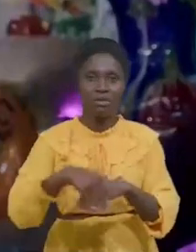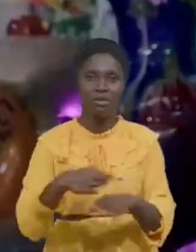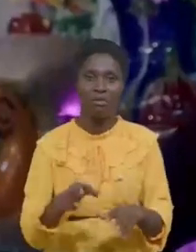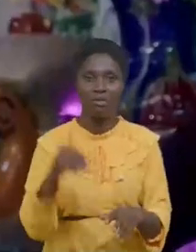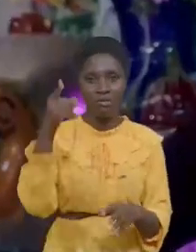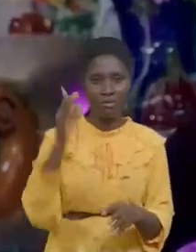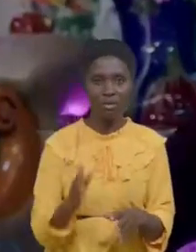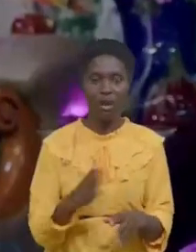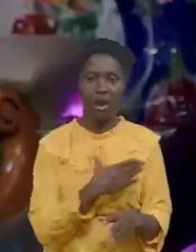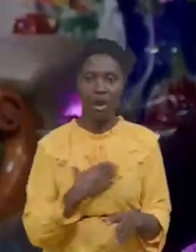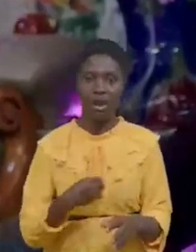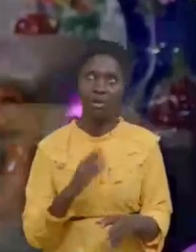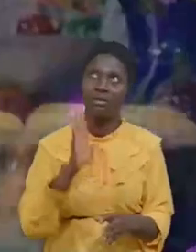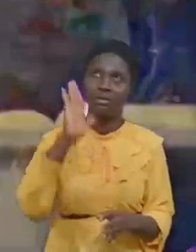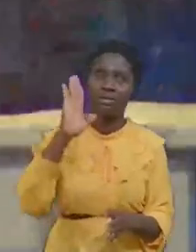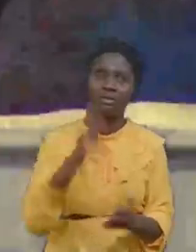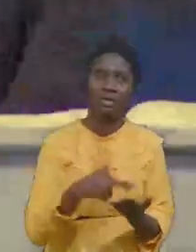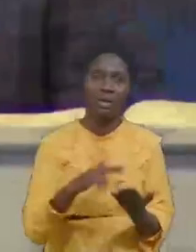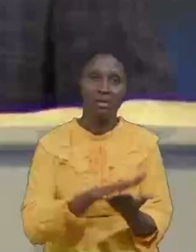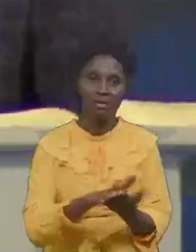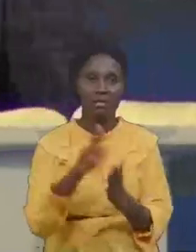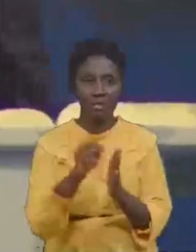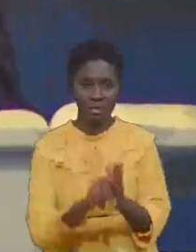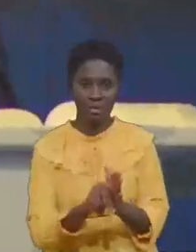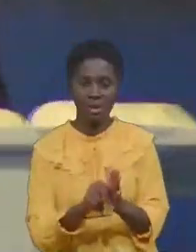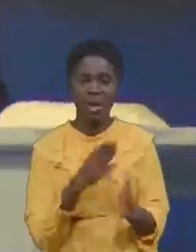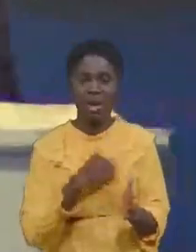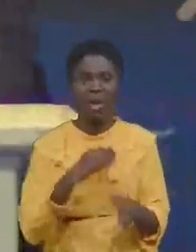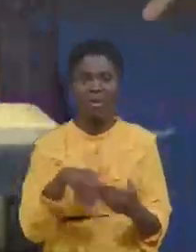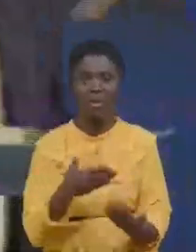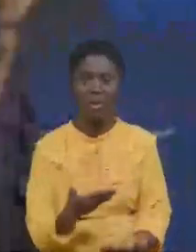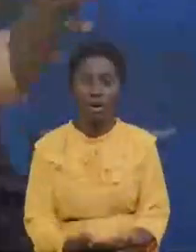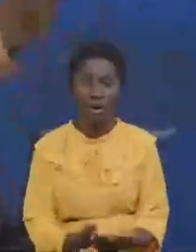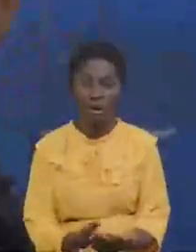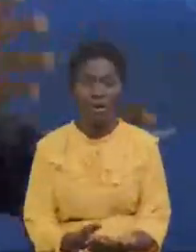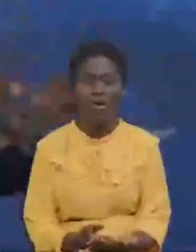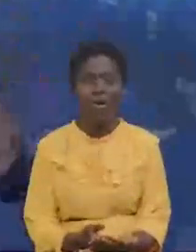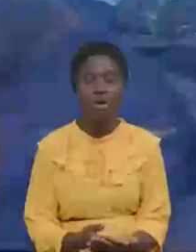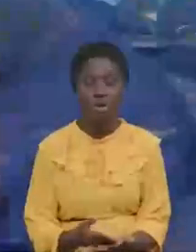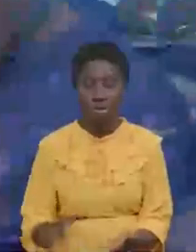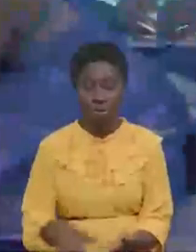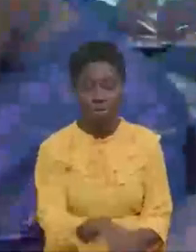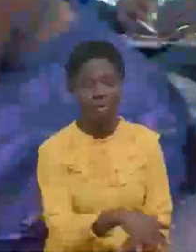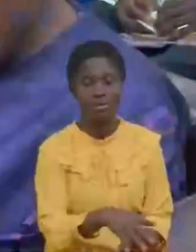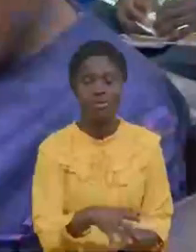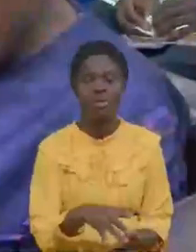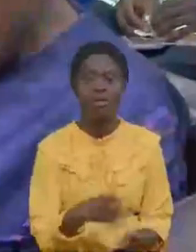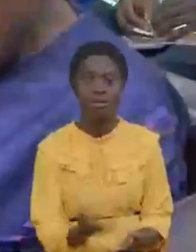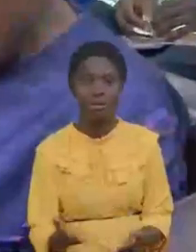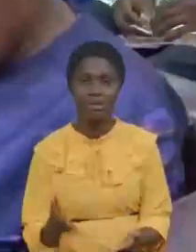justice de Dieu. Et toutes ces choses vous seront